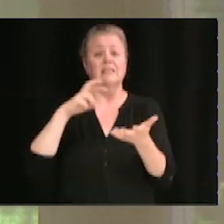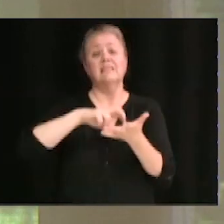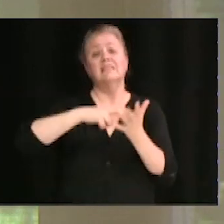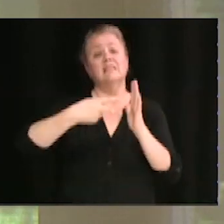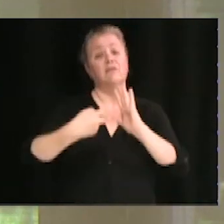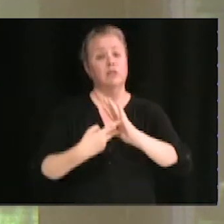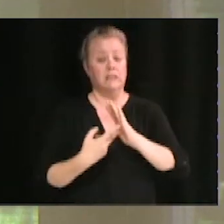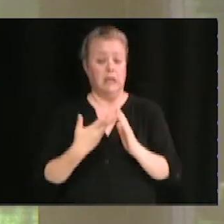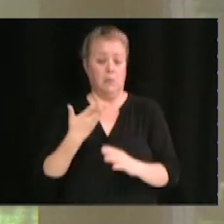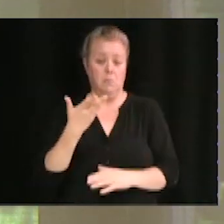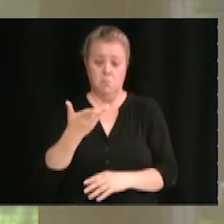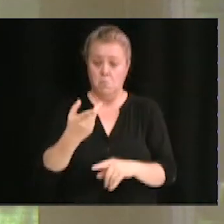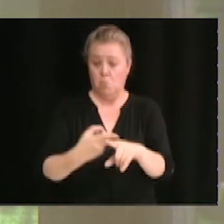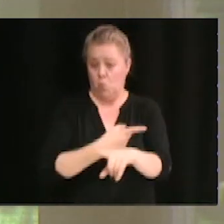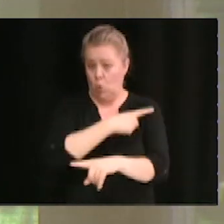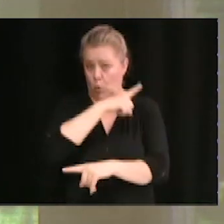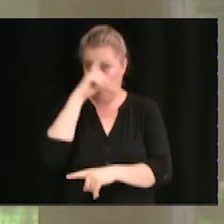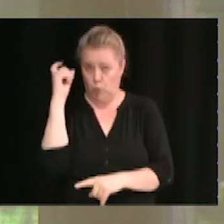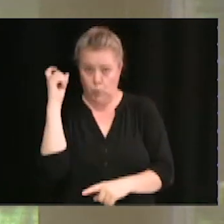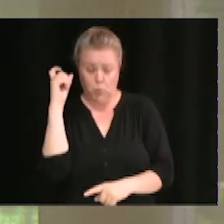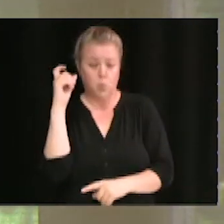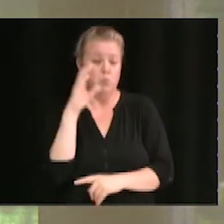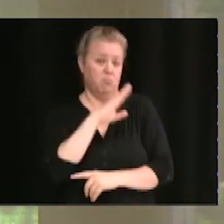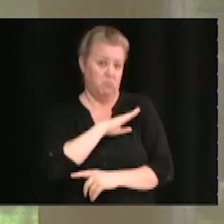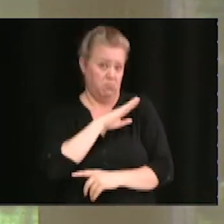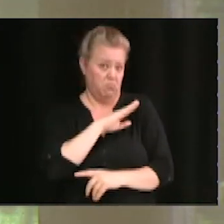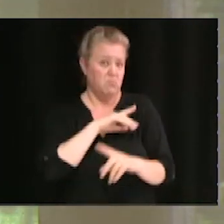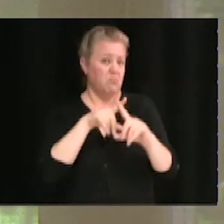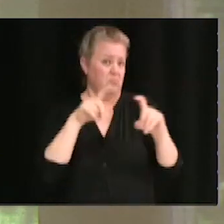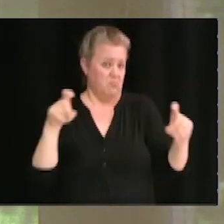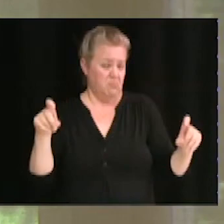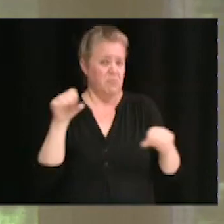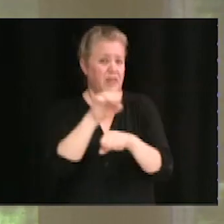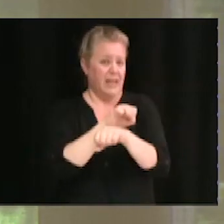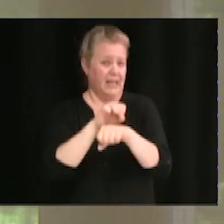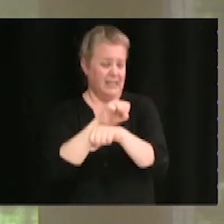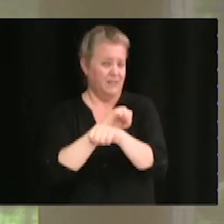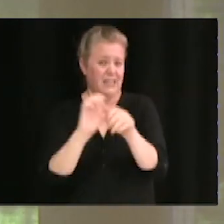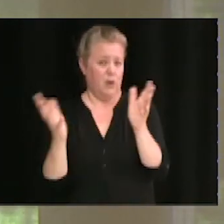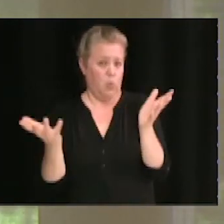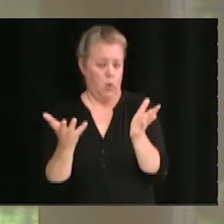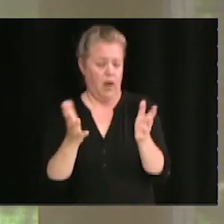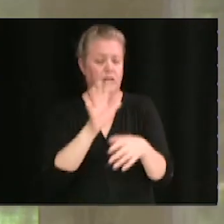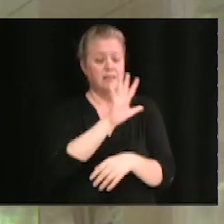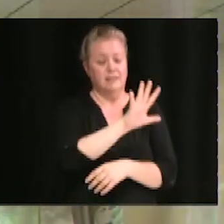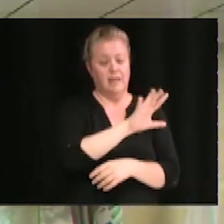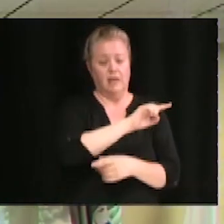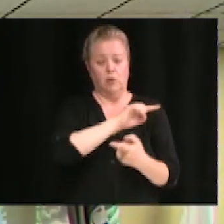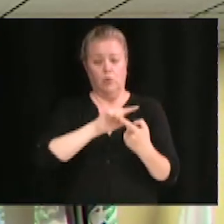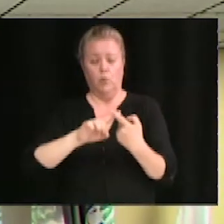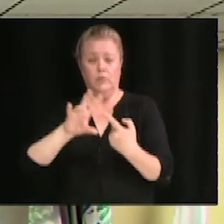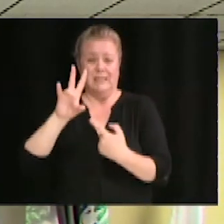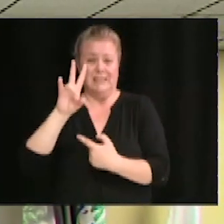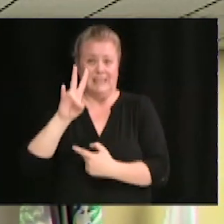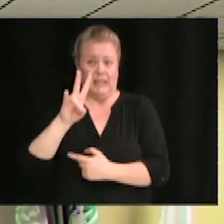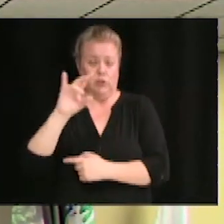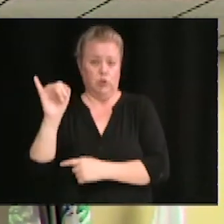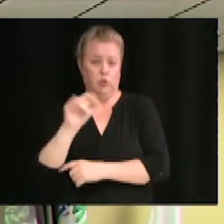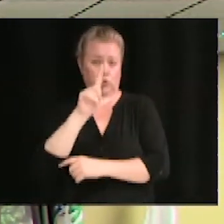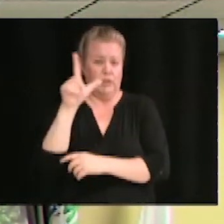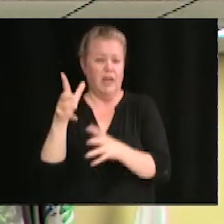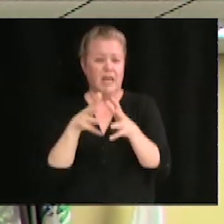activités au mois d'août également, puisqu'on va se voir un peu plus tard au mois d'août. Du 5 au 7 juillet, ce sera le grand week-end d